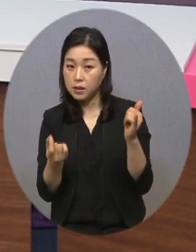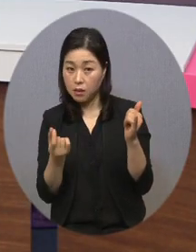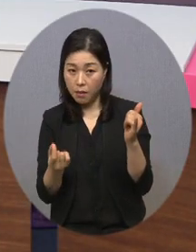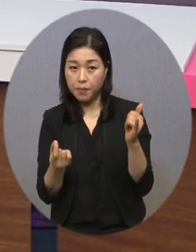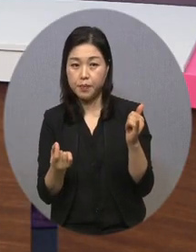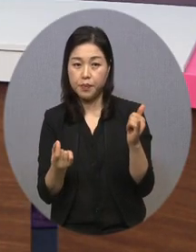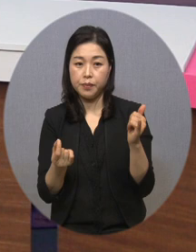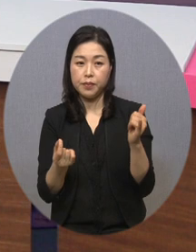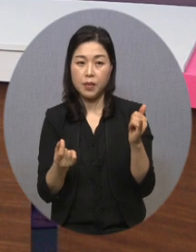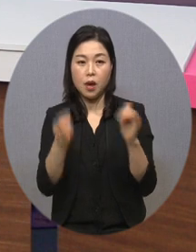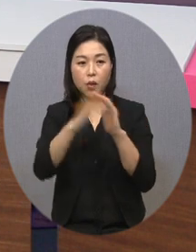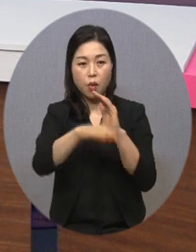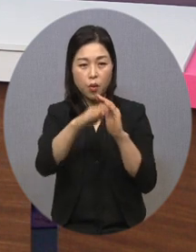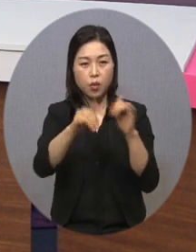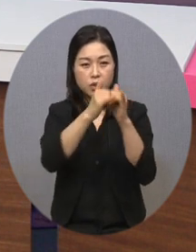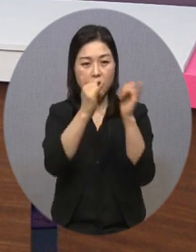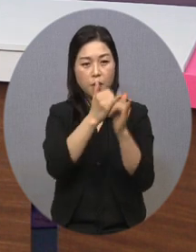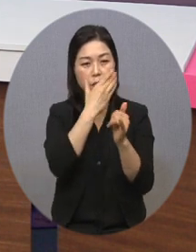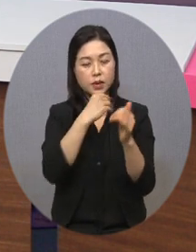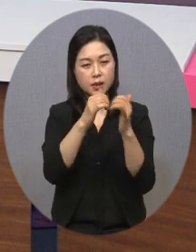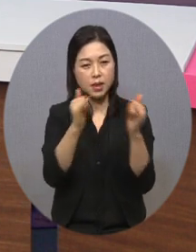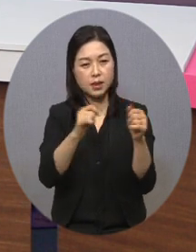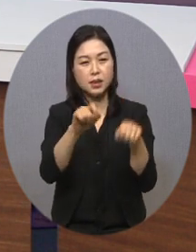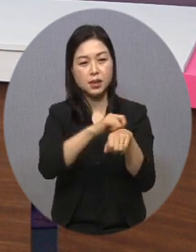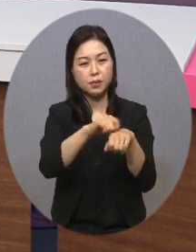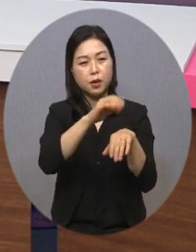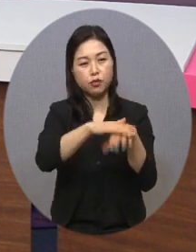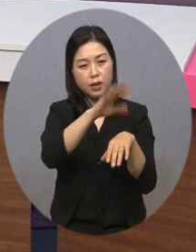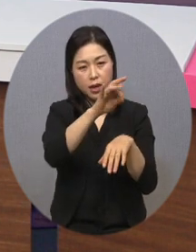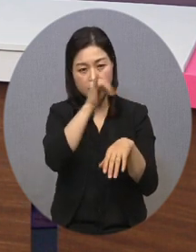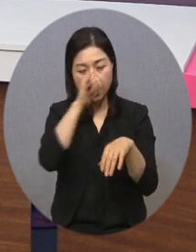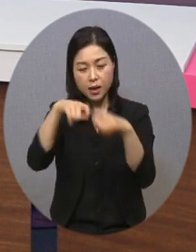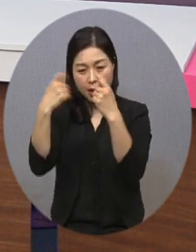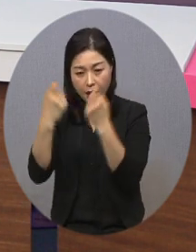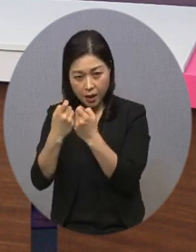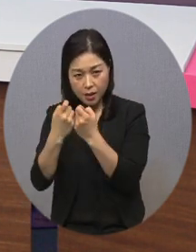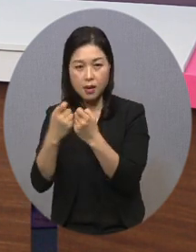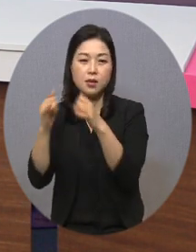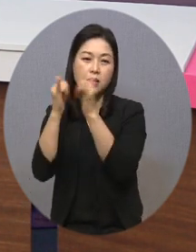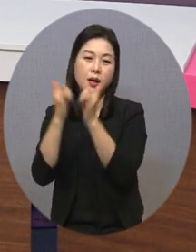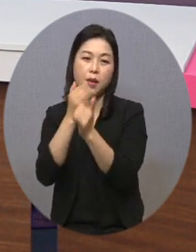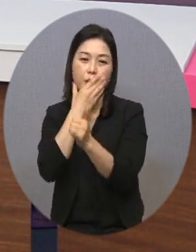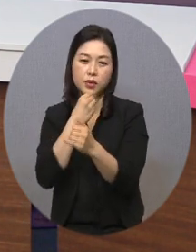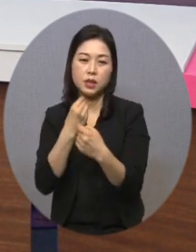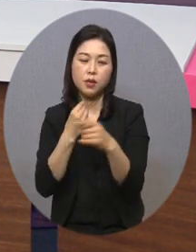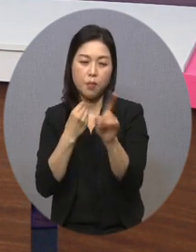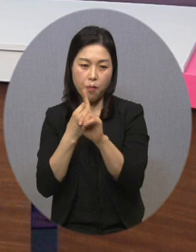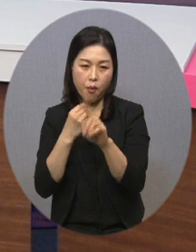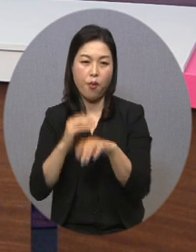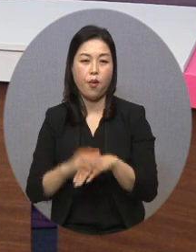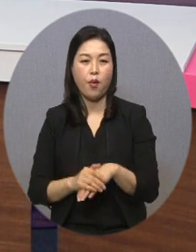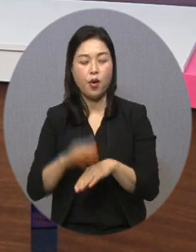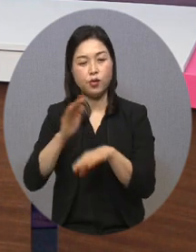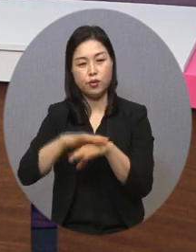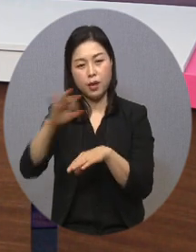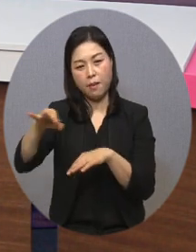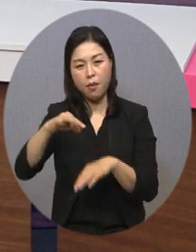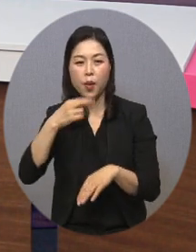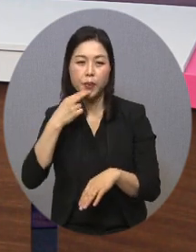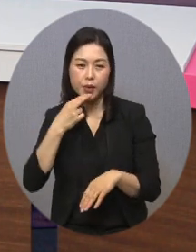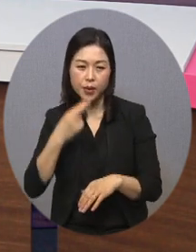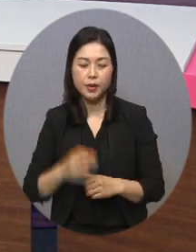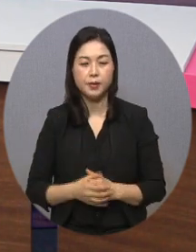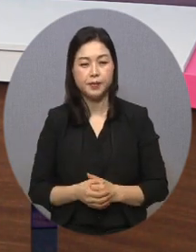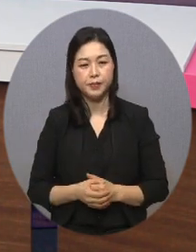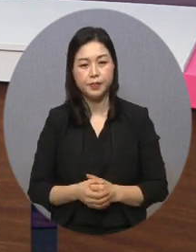것처럼 공공의 사회복지사들은 특별수당을 받지만은 민간 영역에 근무하는 사회복지사의 경우에는 아직도 그 수당을 받지 못하고